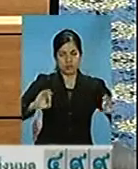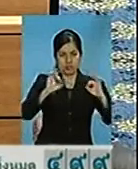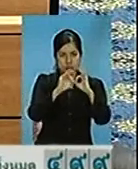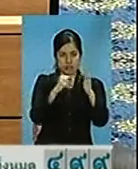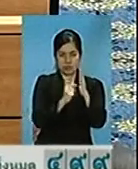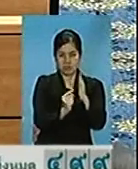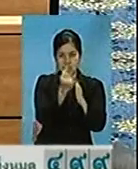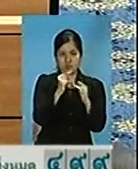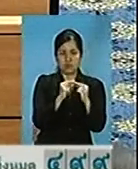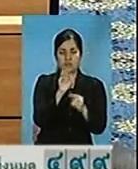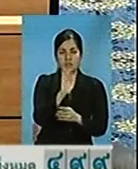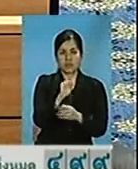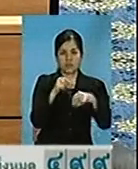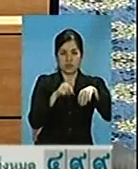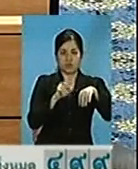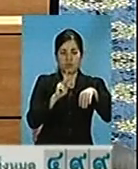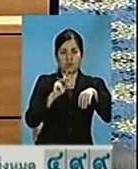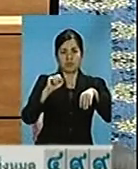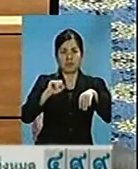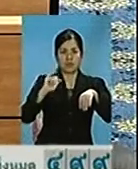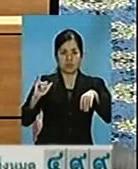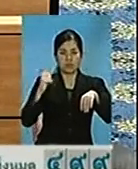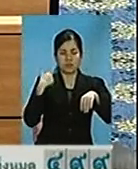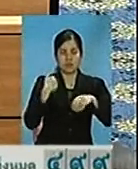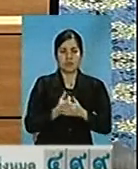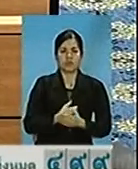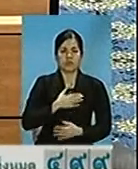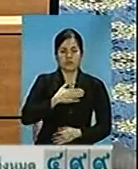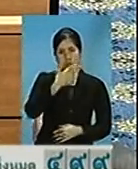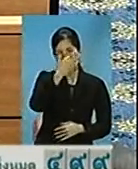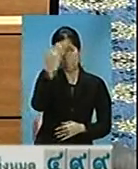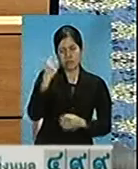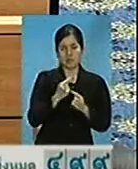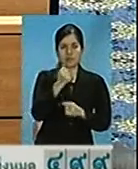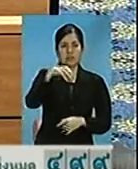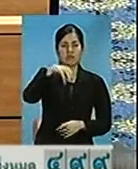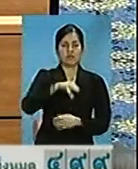ย.เราลืมวัตถุประสงค์เดิมขององค์การสวนยาง